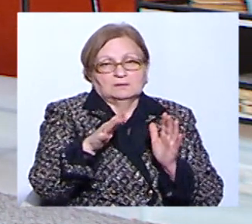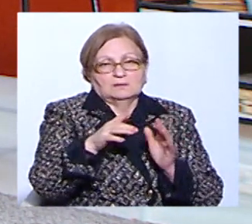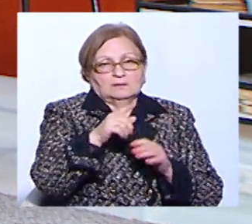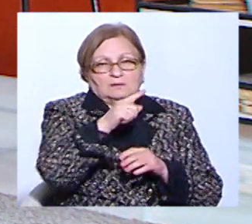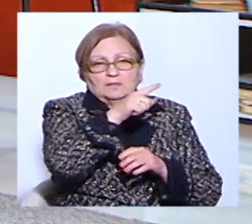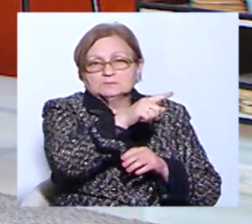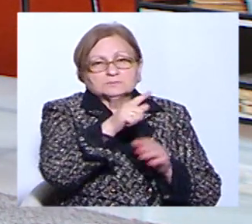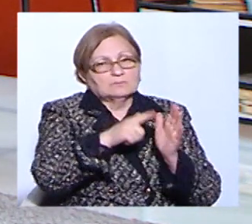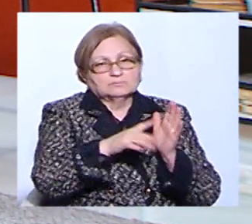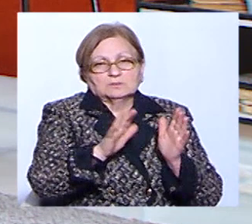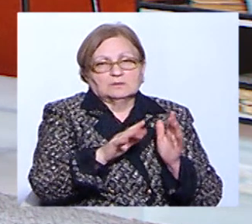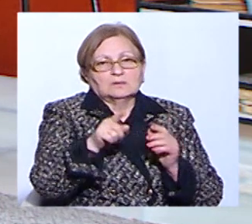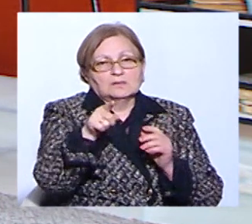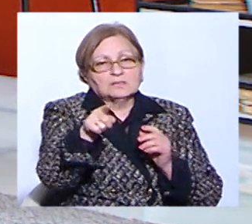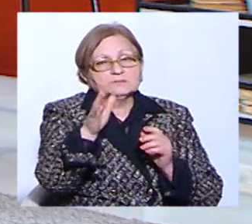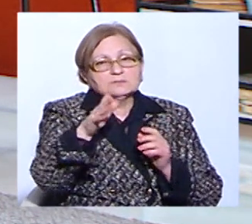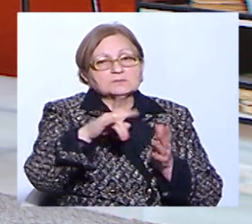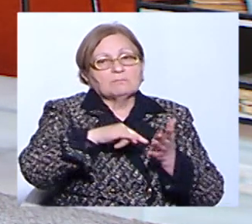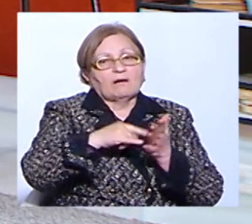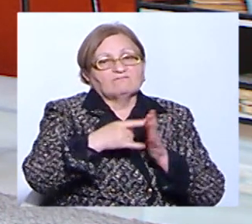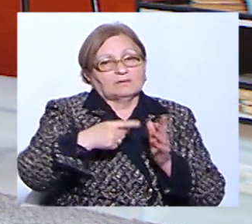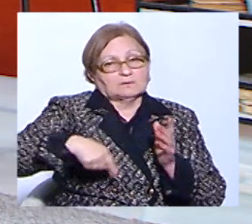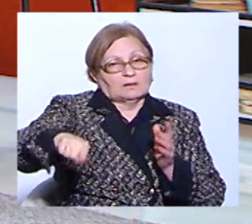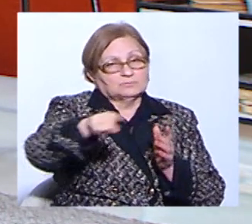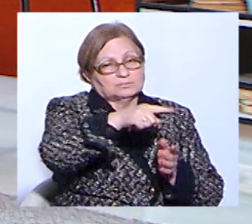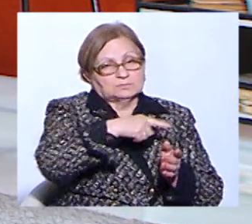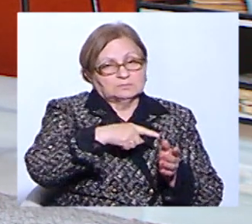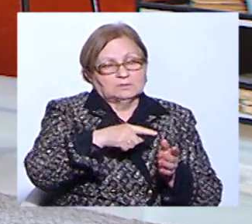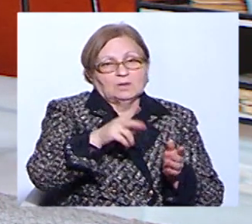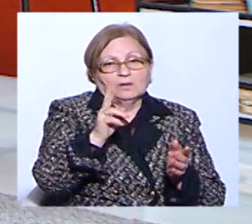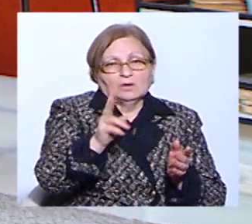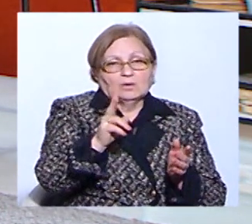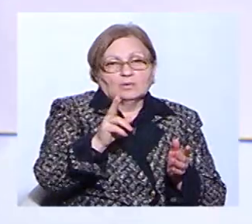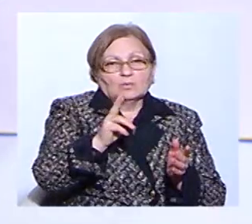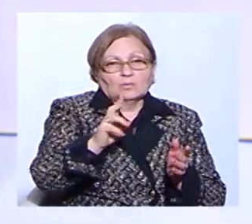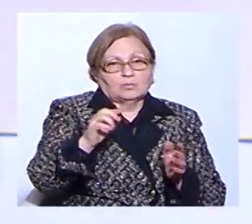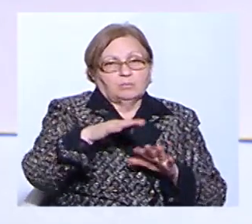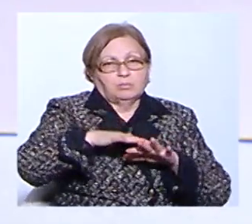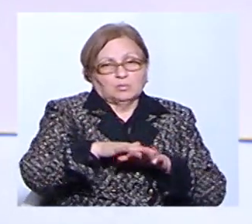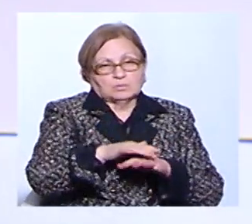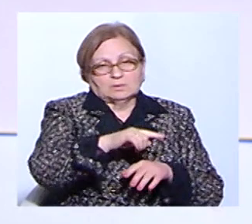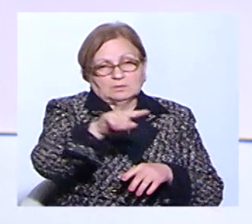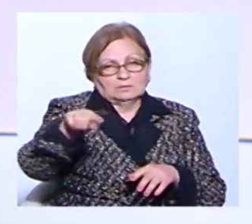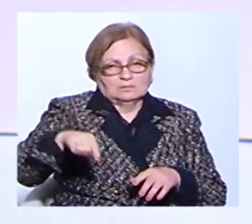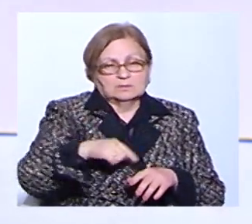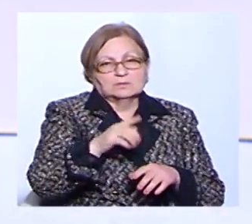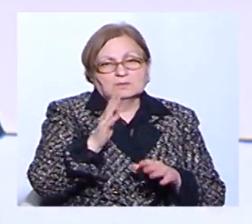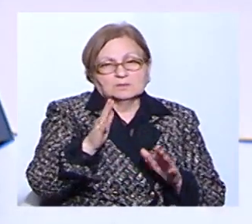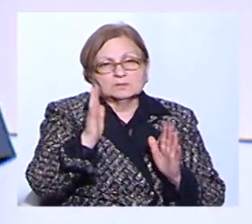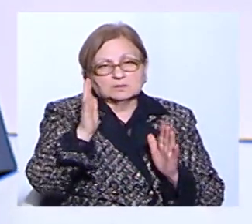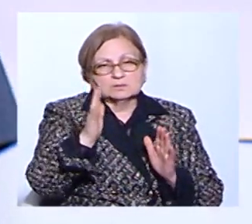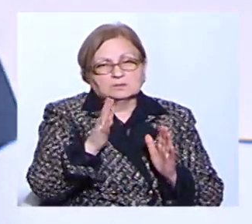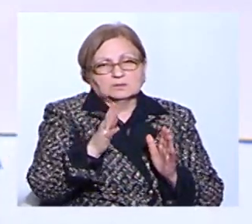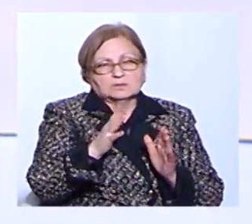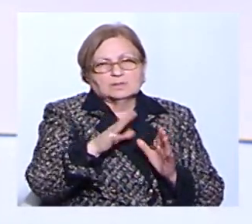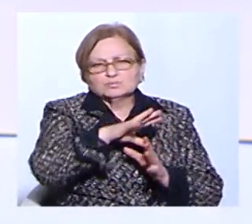იქნება ის 75, იმიტომ რომ ეს იქნება კვადრატული ერთეული და უბრალოდ კუბური ერთეული, ბოდიში ჩვენ ხოლმე მოცულობაზე ვსაუბრობთ. კუბური ერთეული და იქნება